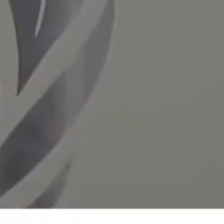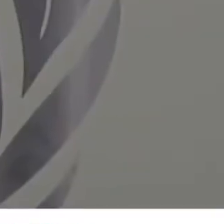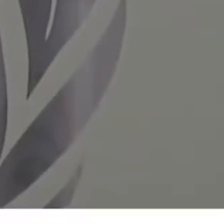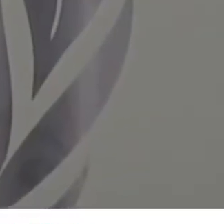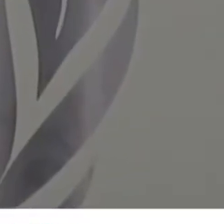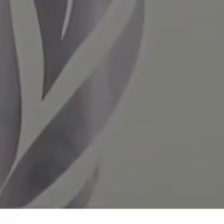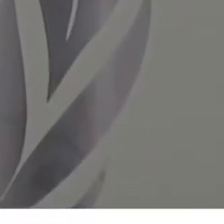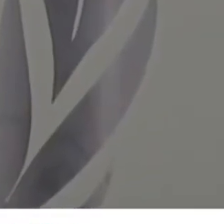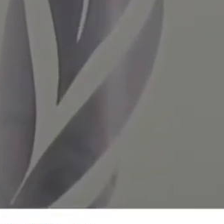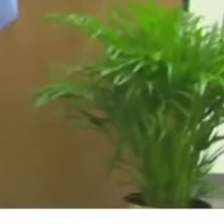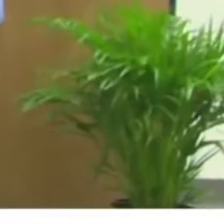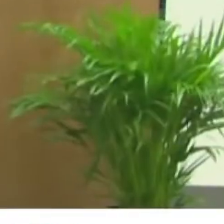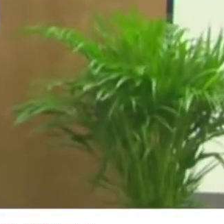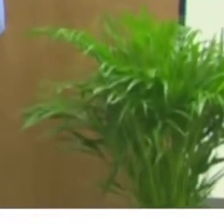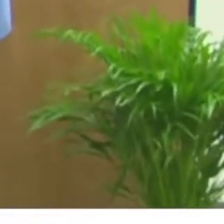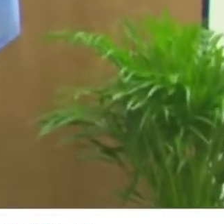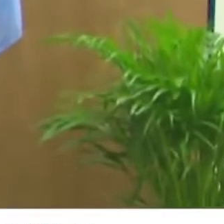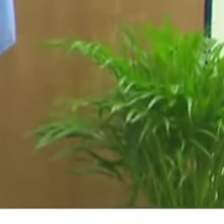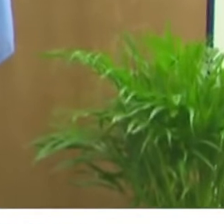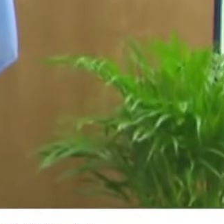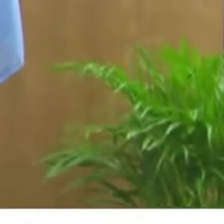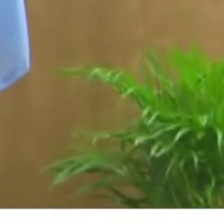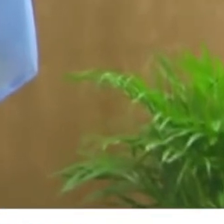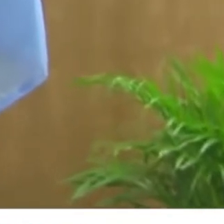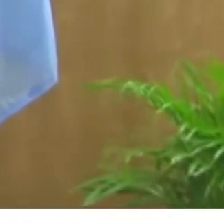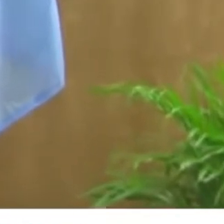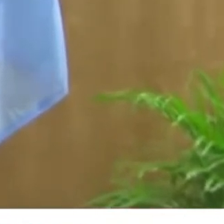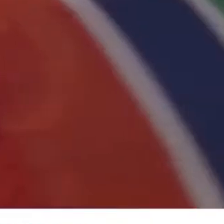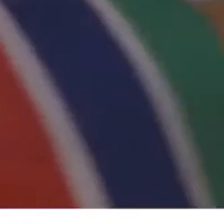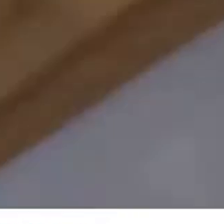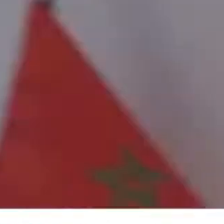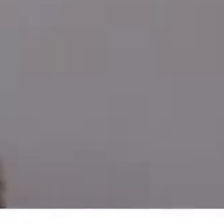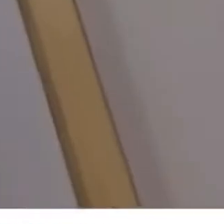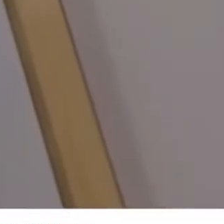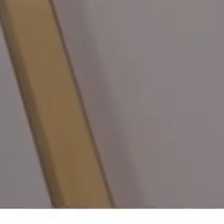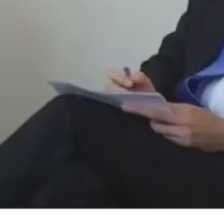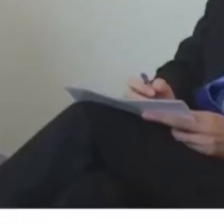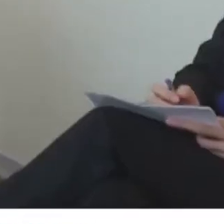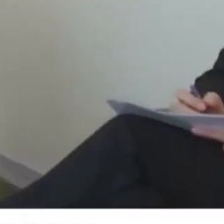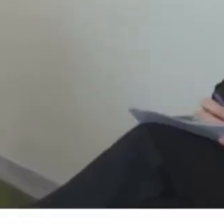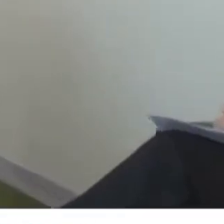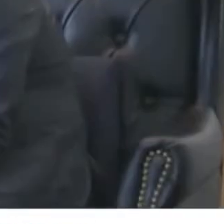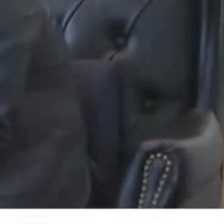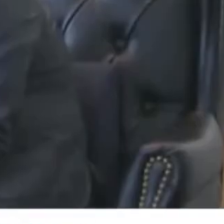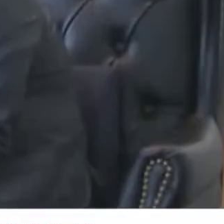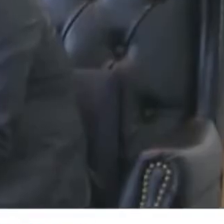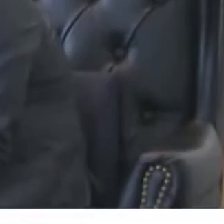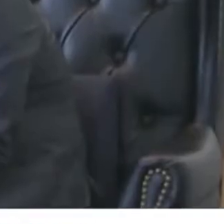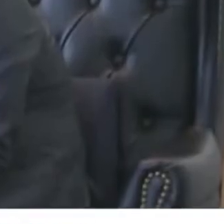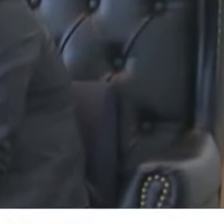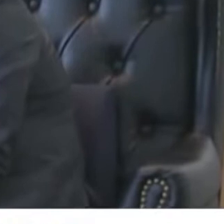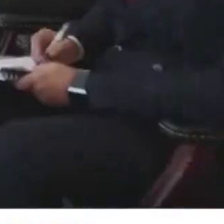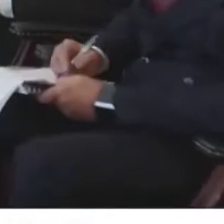қарудан бас тарту және таратпауға, климаттың өзгеруіне қатысты проблемаларды көтермек. Мемлекет басы еліміздің ішкі саясатына